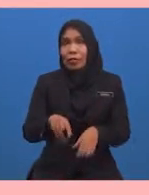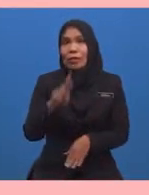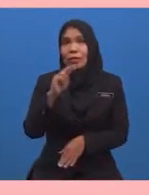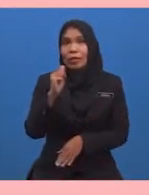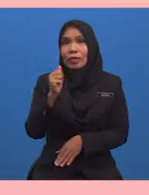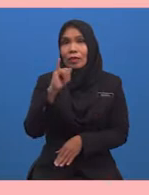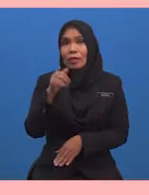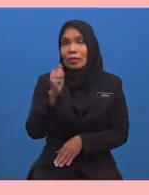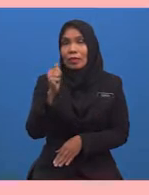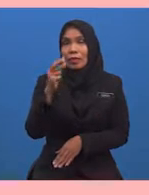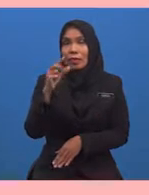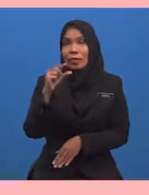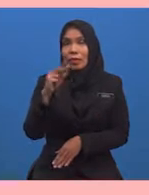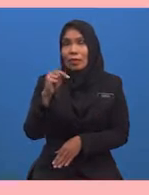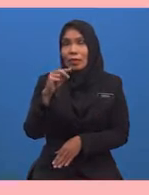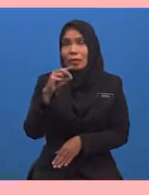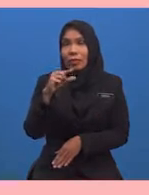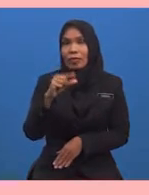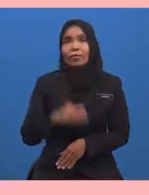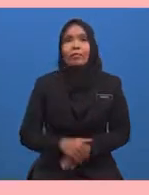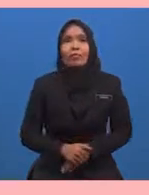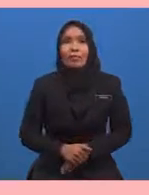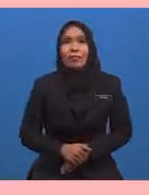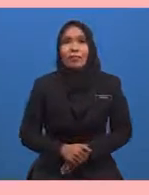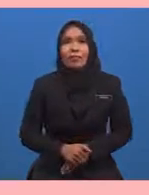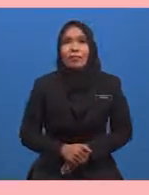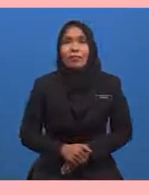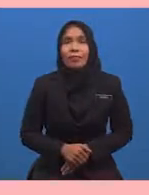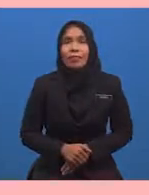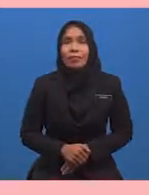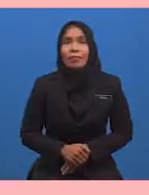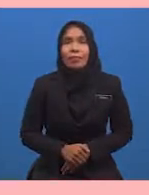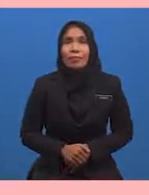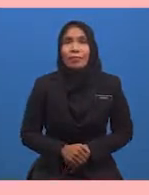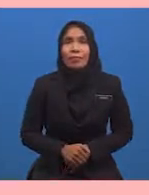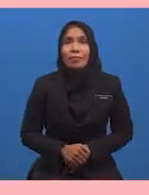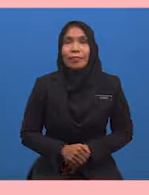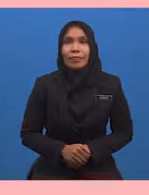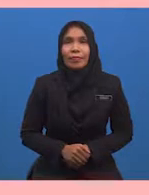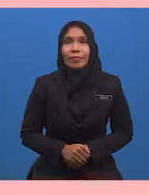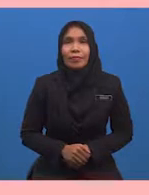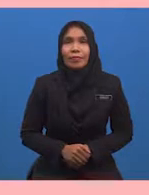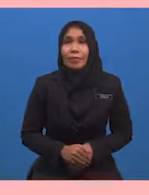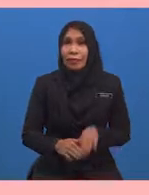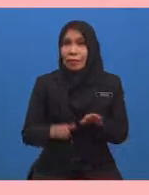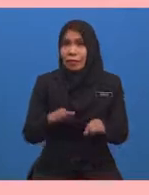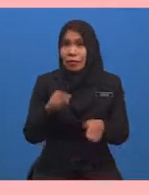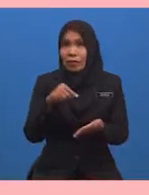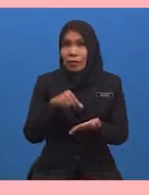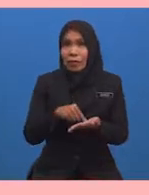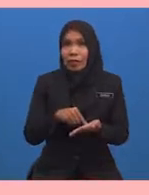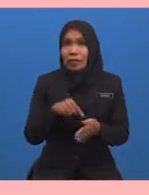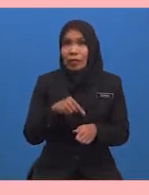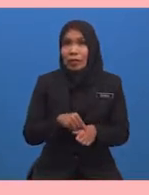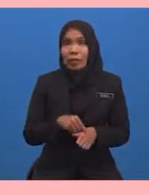dapat dimodiki sehingga ke kapit di pedalaman Sarawak. Sungai ini dijadikan